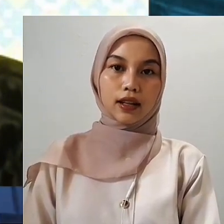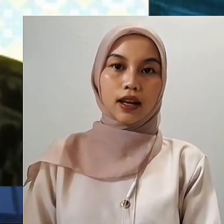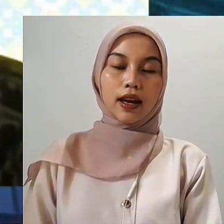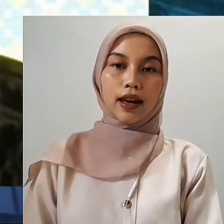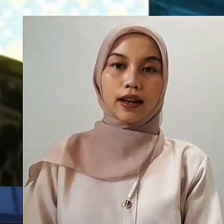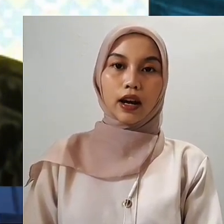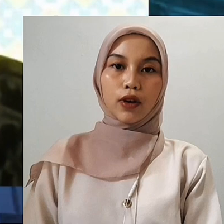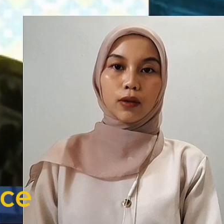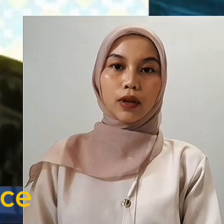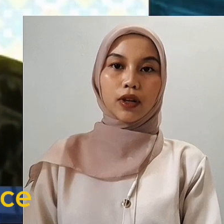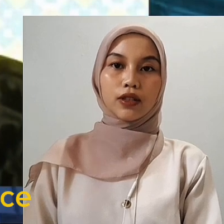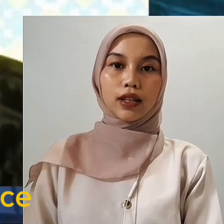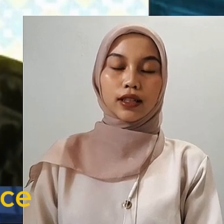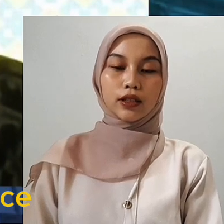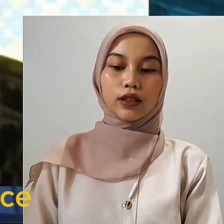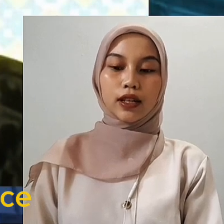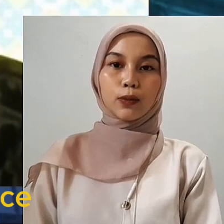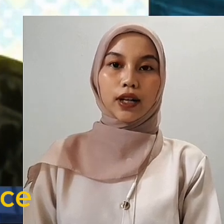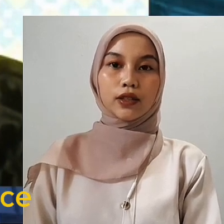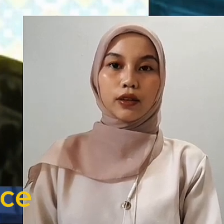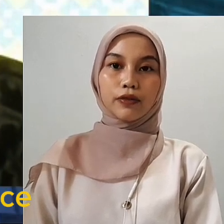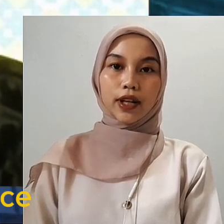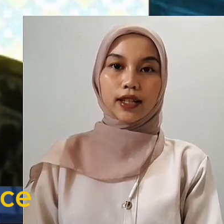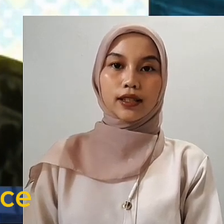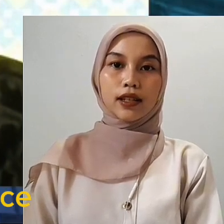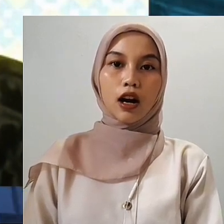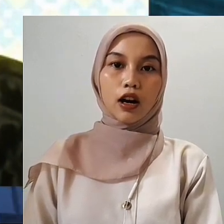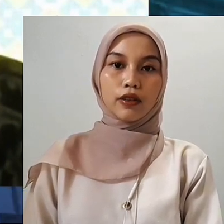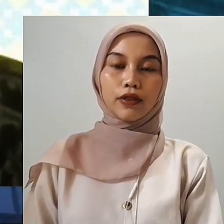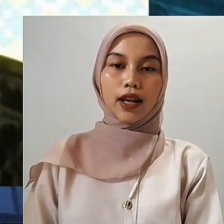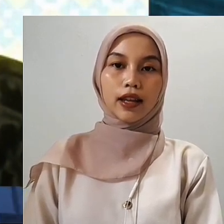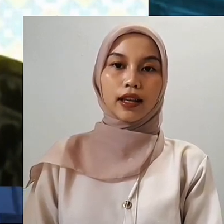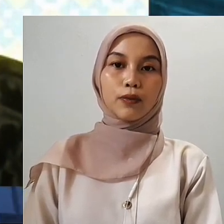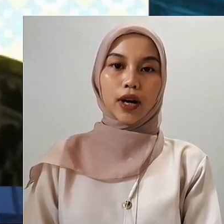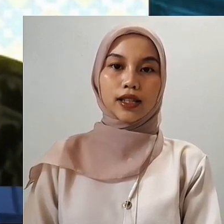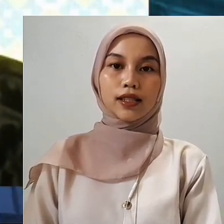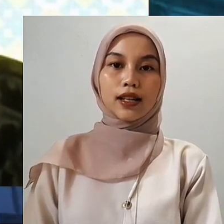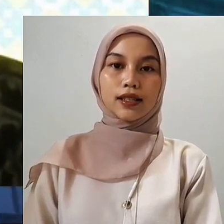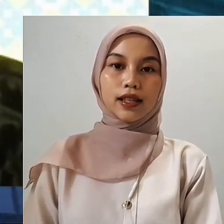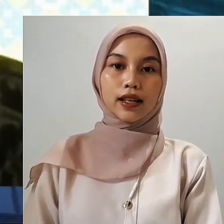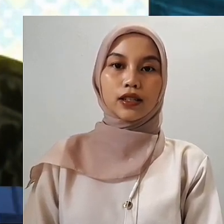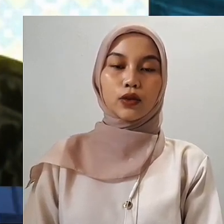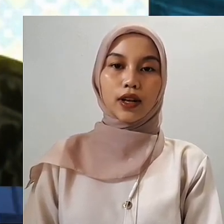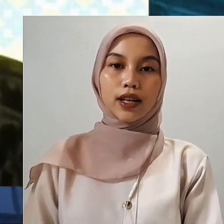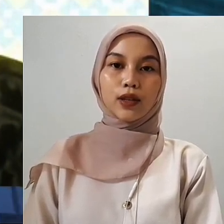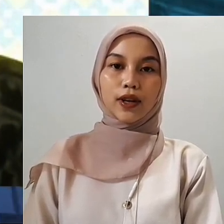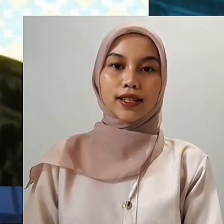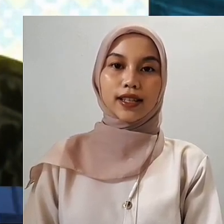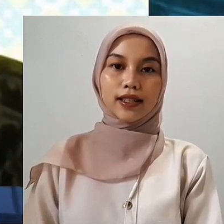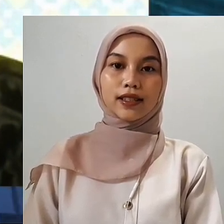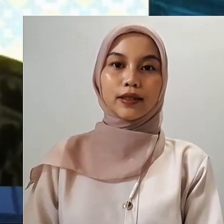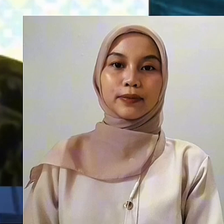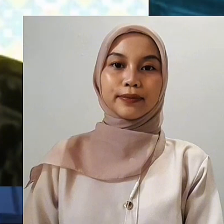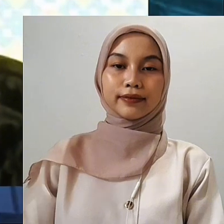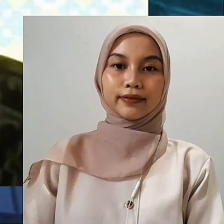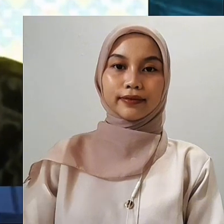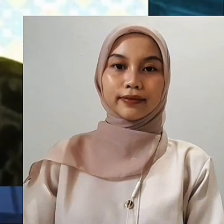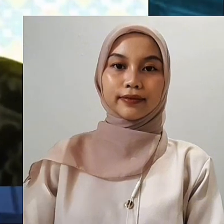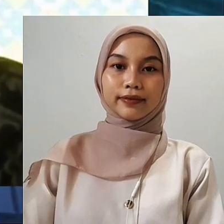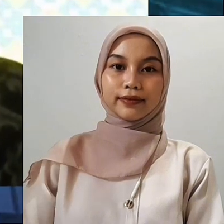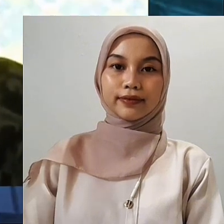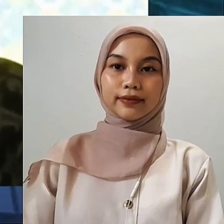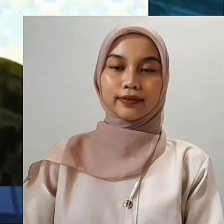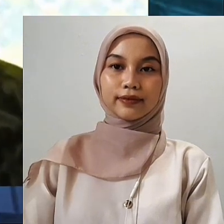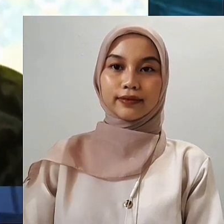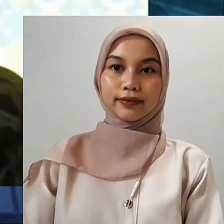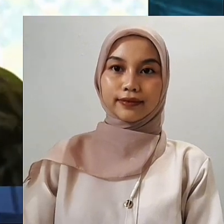Health, and I will be moderating today's press conference on Friday, March 6, 2026.